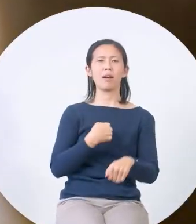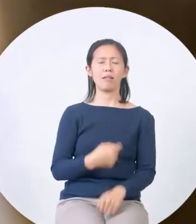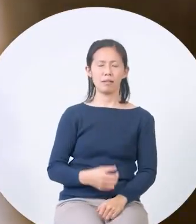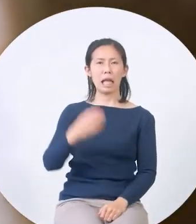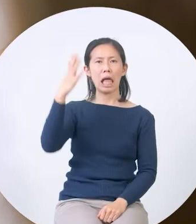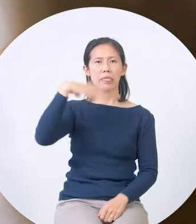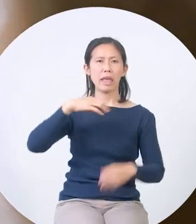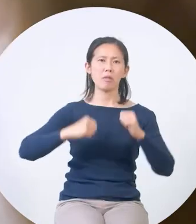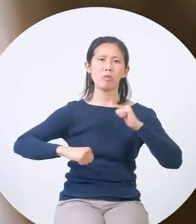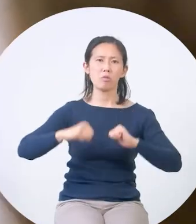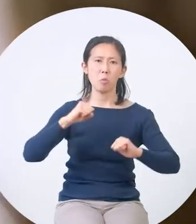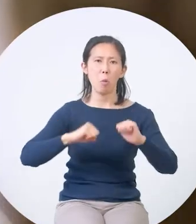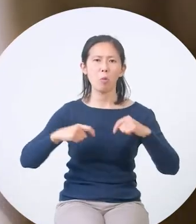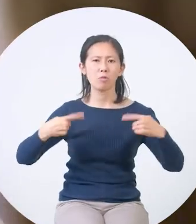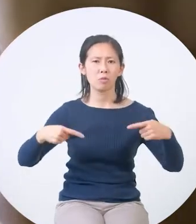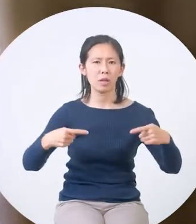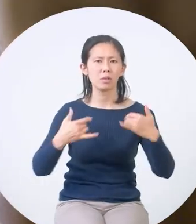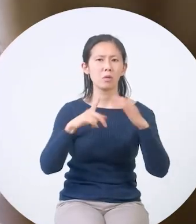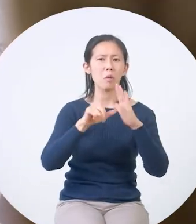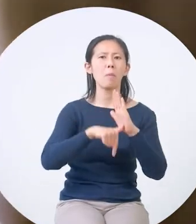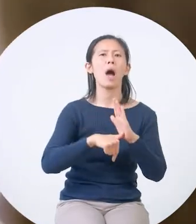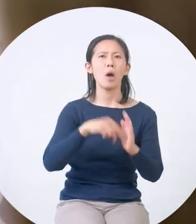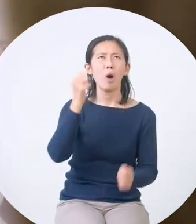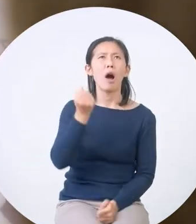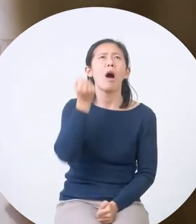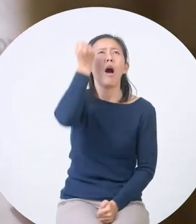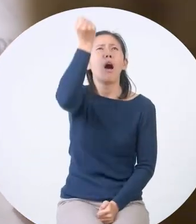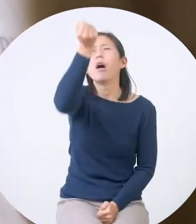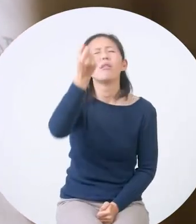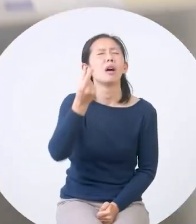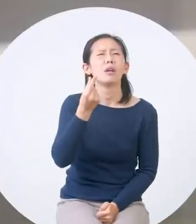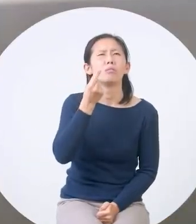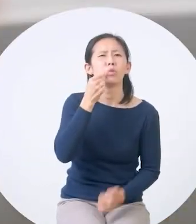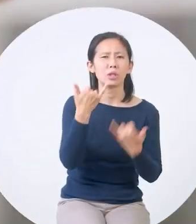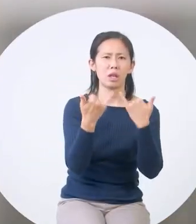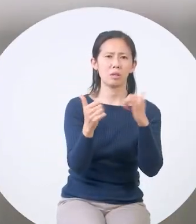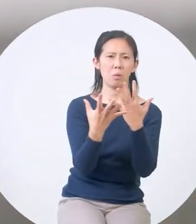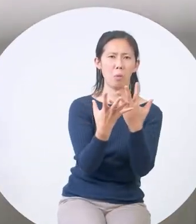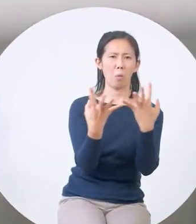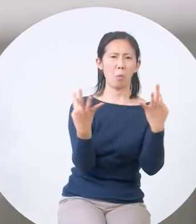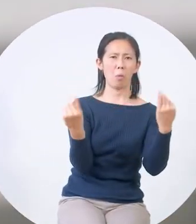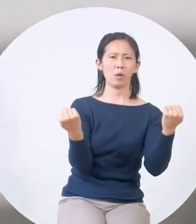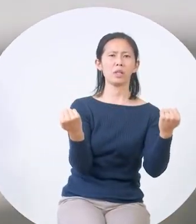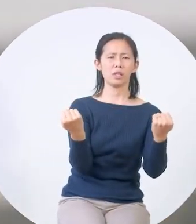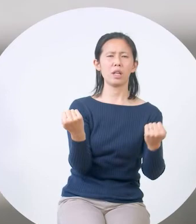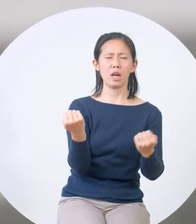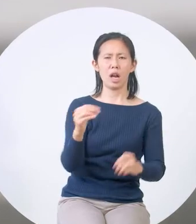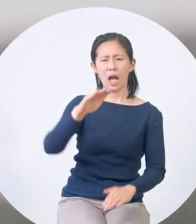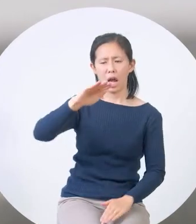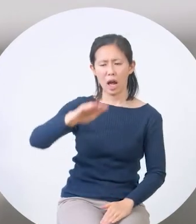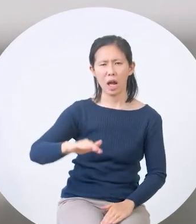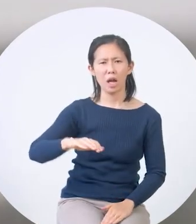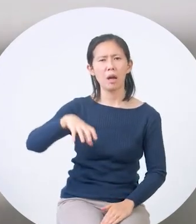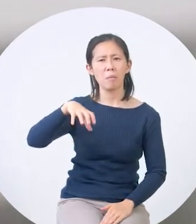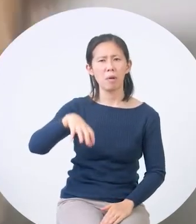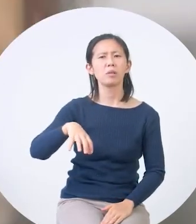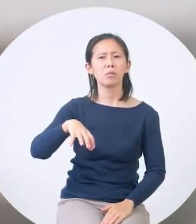車椅子の方はやはり高い位置は無理な方が多いので、低い位置でそのど